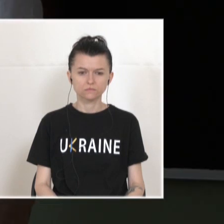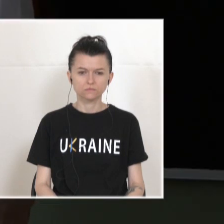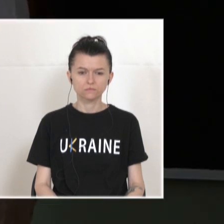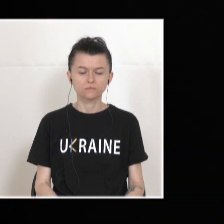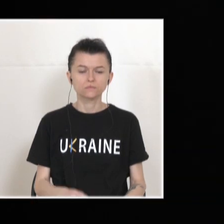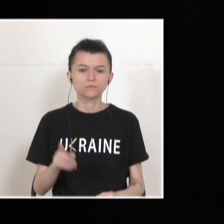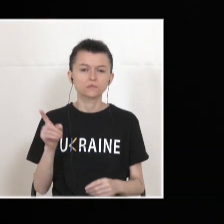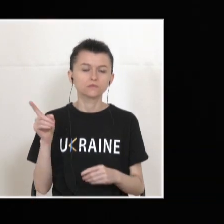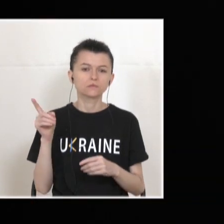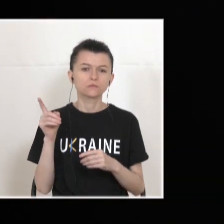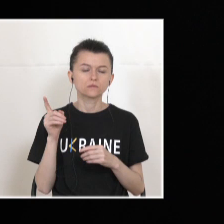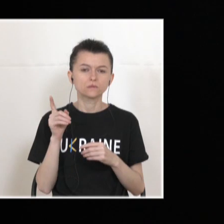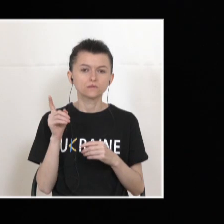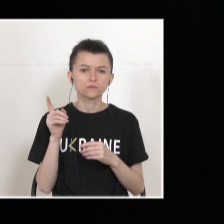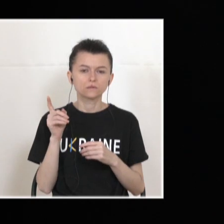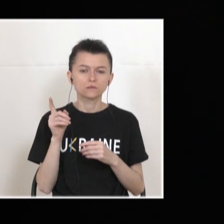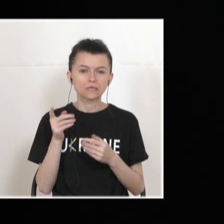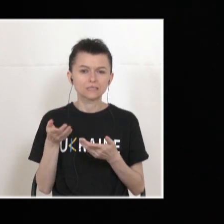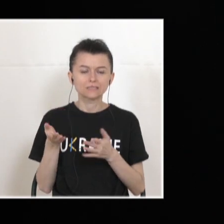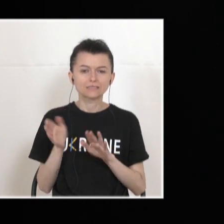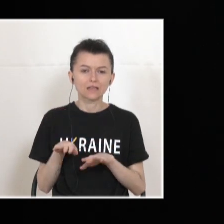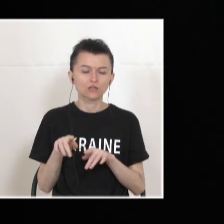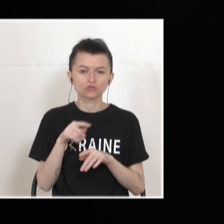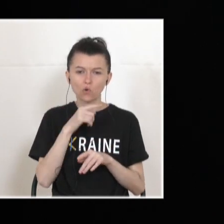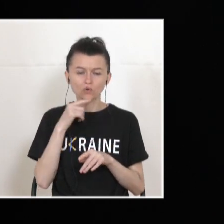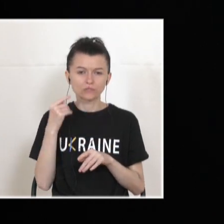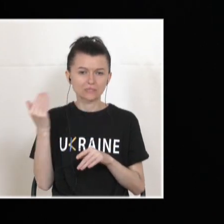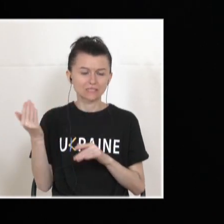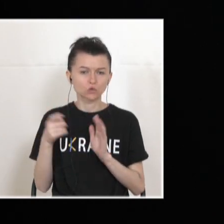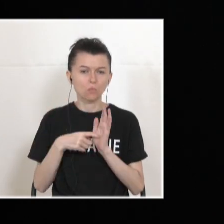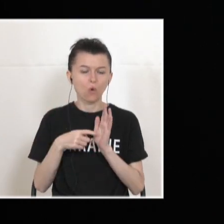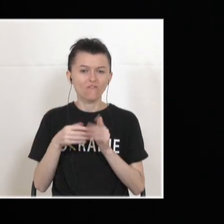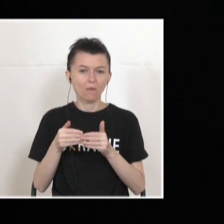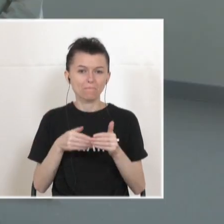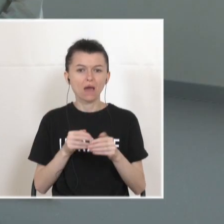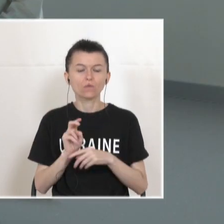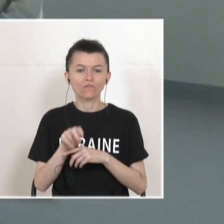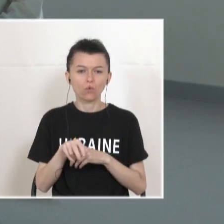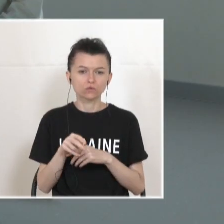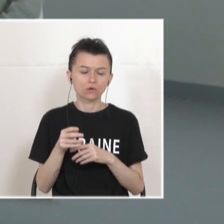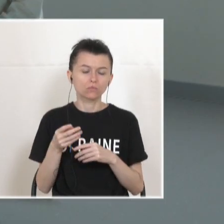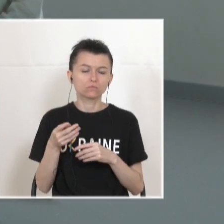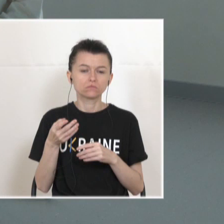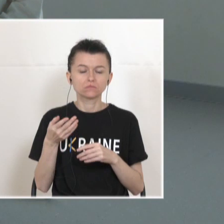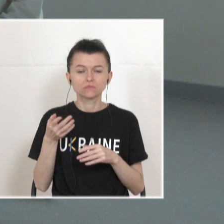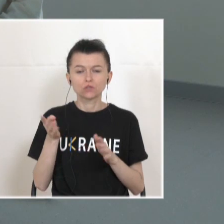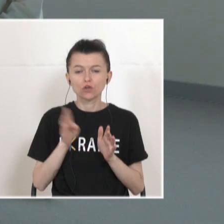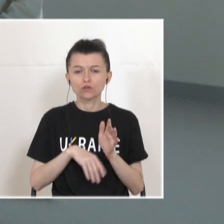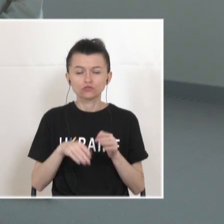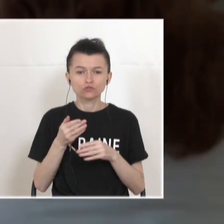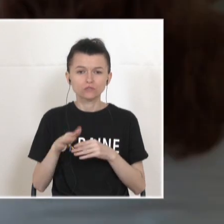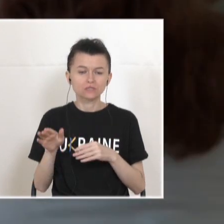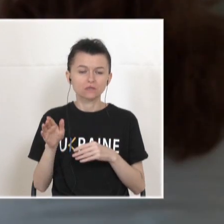Залиш російську мову перед ходом. Найгірша частина, можливо, були ночі, коли ракетна тривога